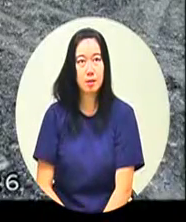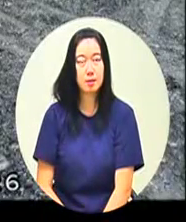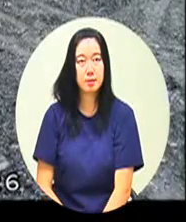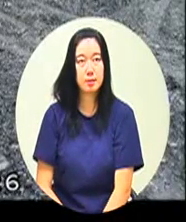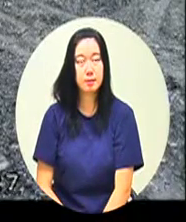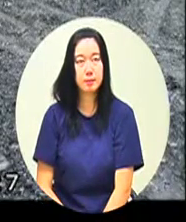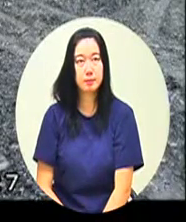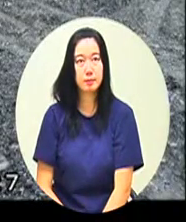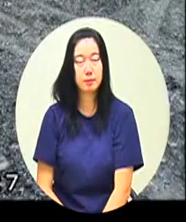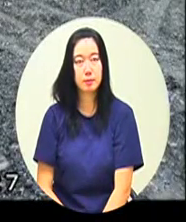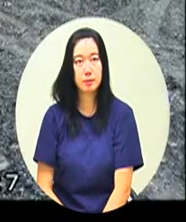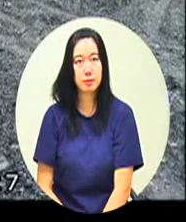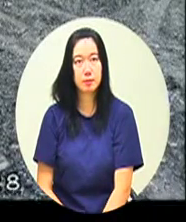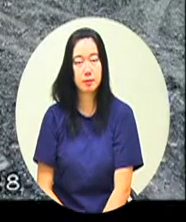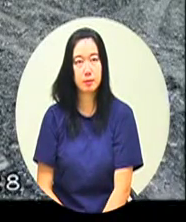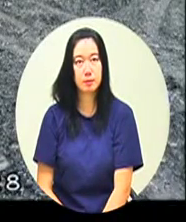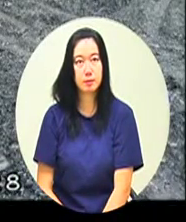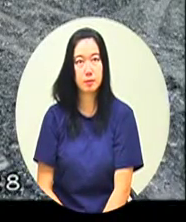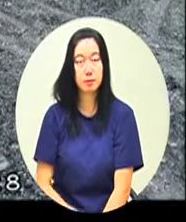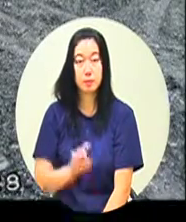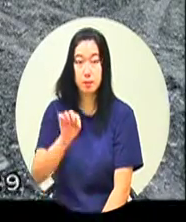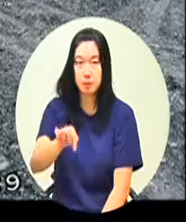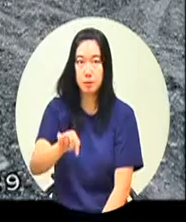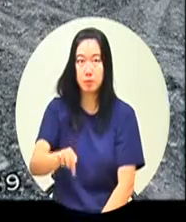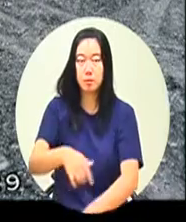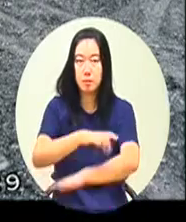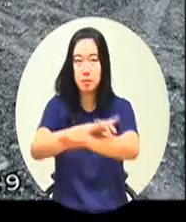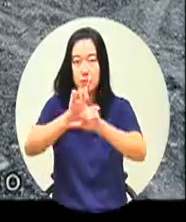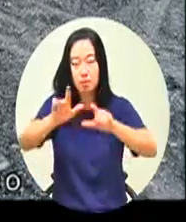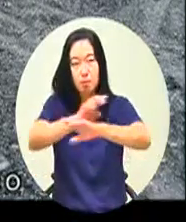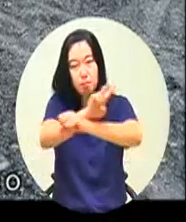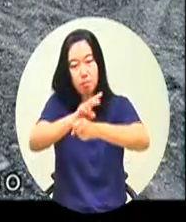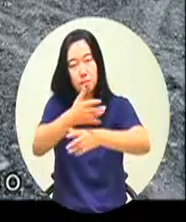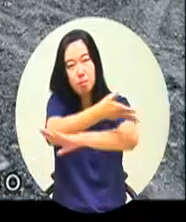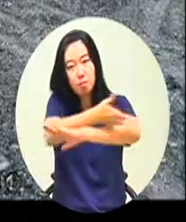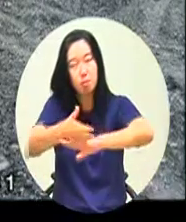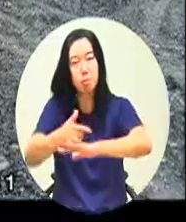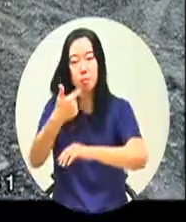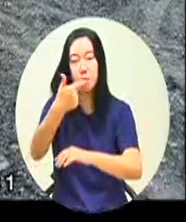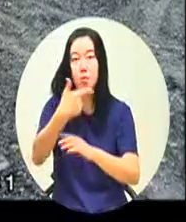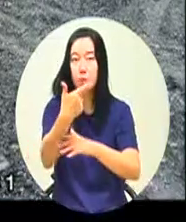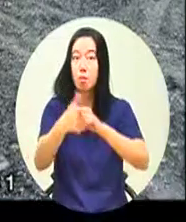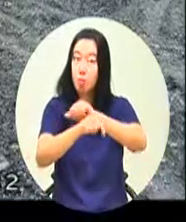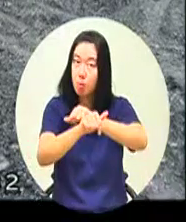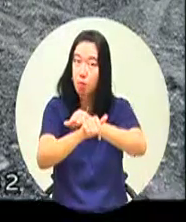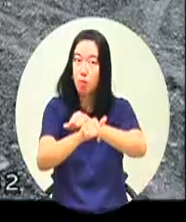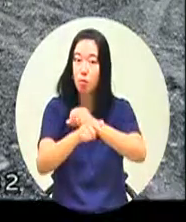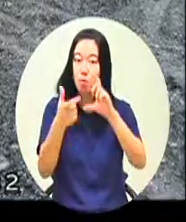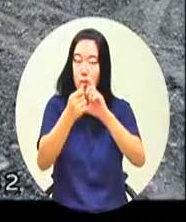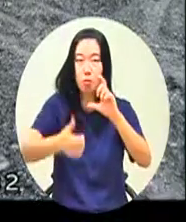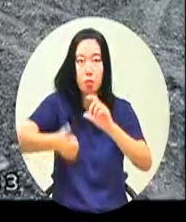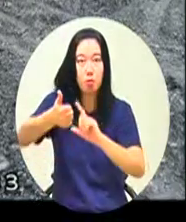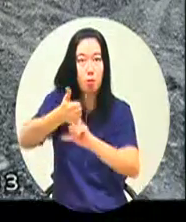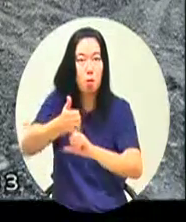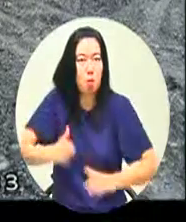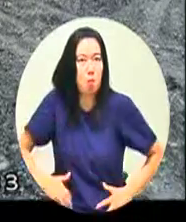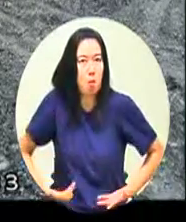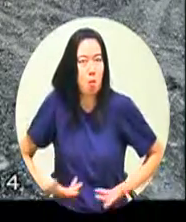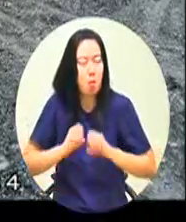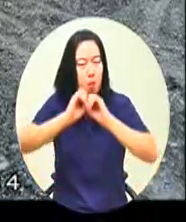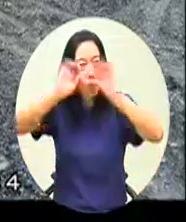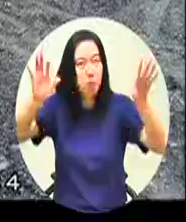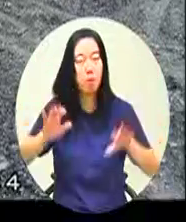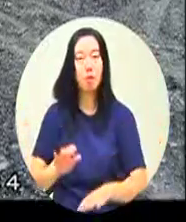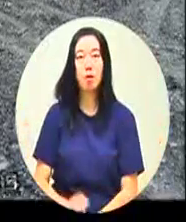塞，淹满大丁鸡啊入去。迄个六股区的区长紧急做一个处理，